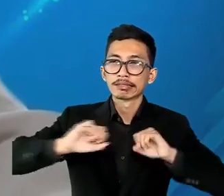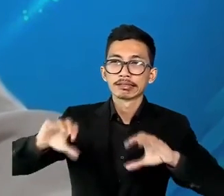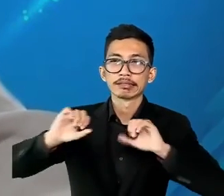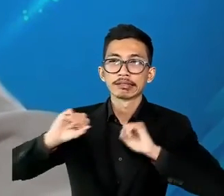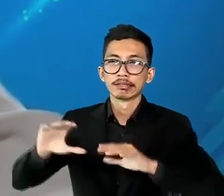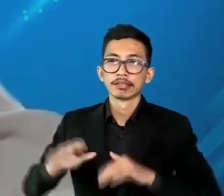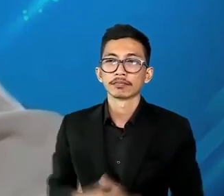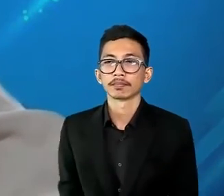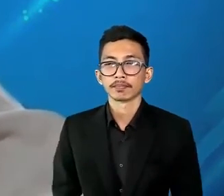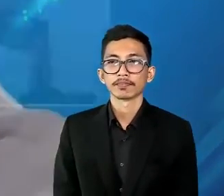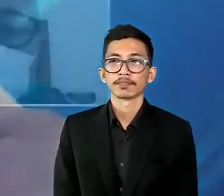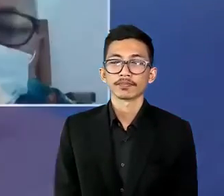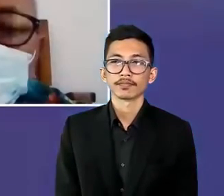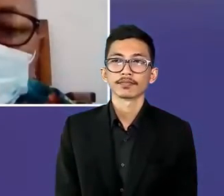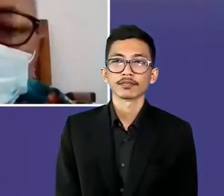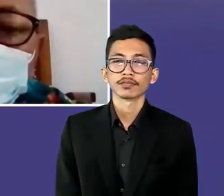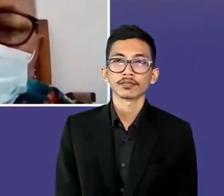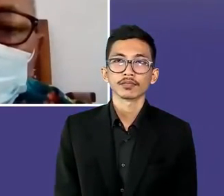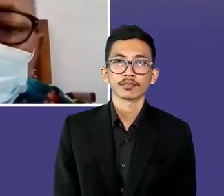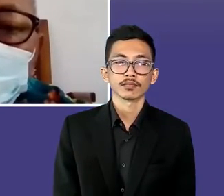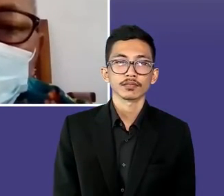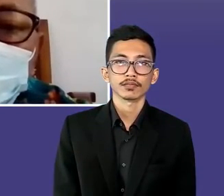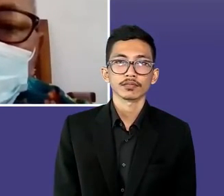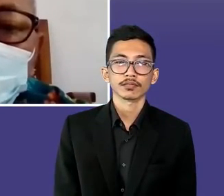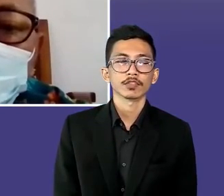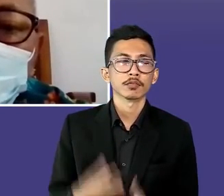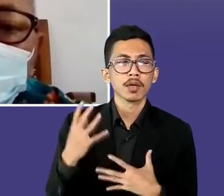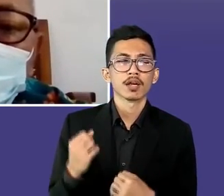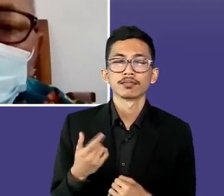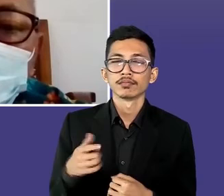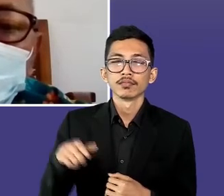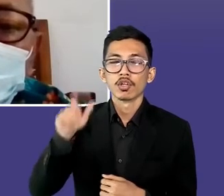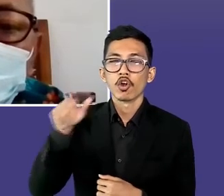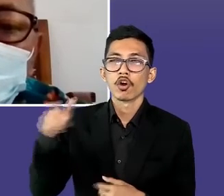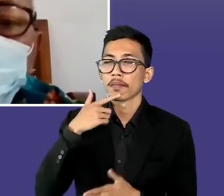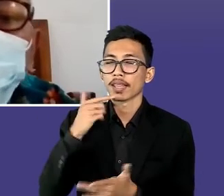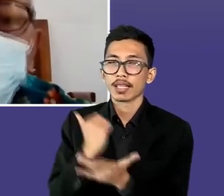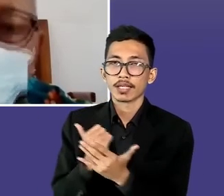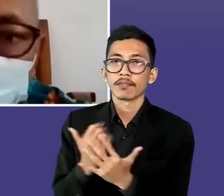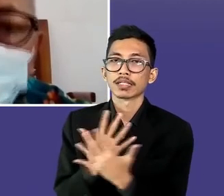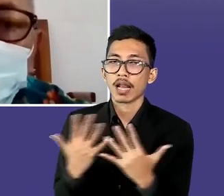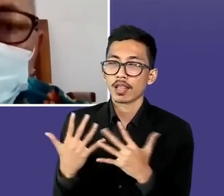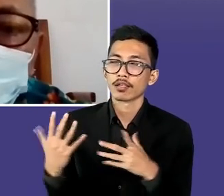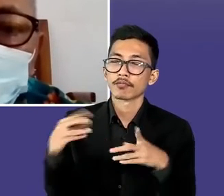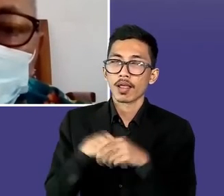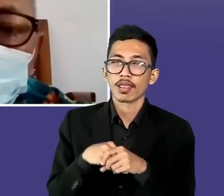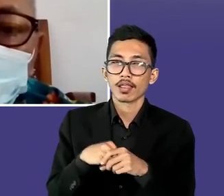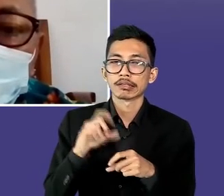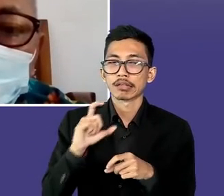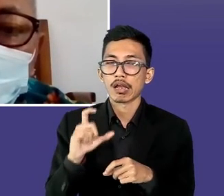cuma berharap bawalah, ikut sertakanlah tokoh masyarakat itu dalam